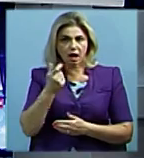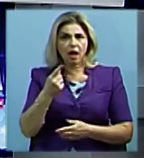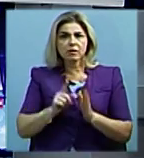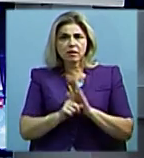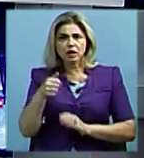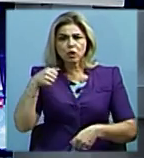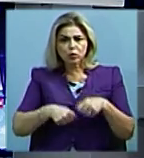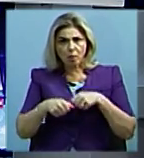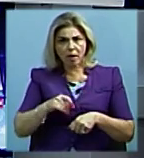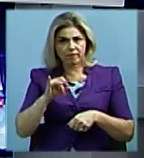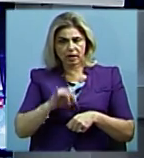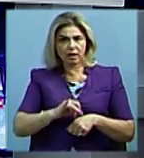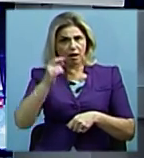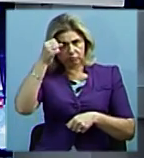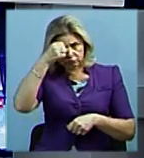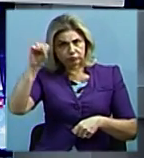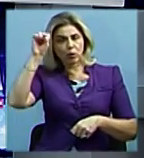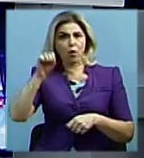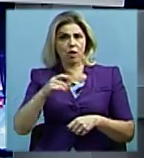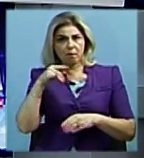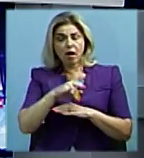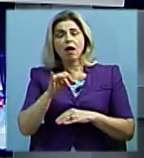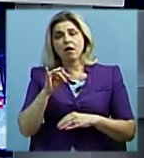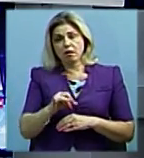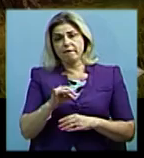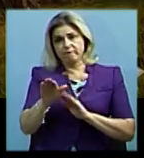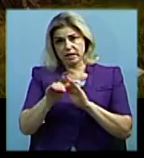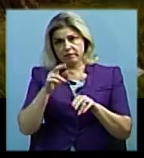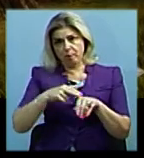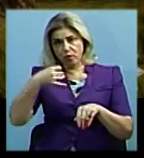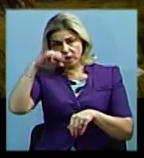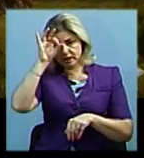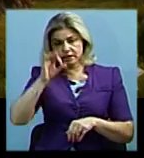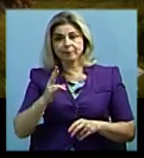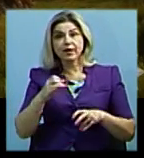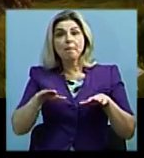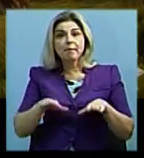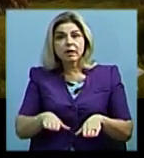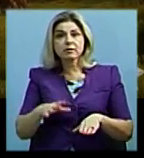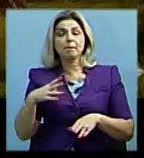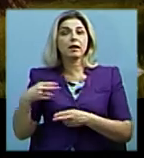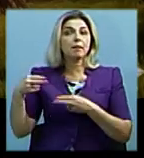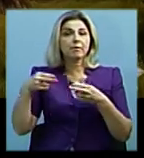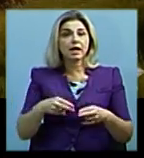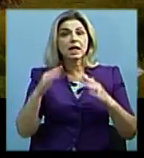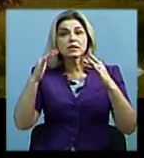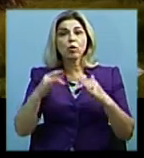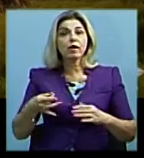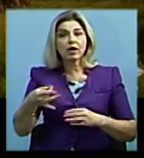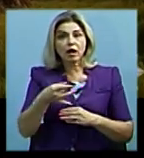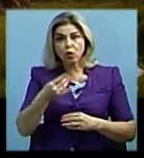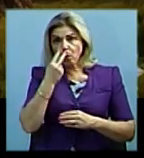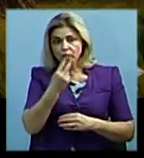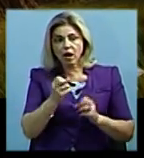піднімати на роги. Власниця худоби викликала поліцію. На місце прибули поліцейські Снігурівського району. Побачивши,